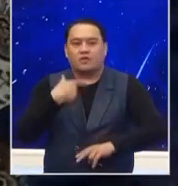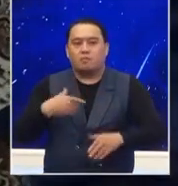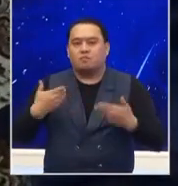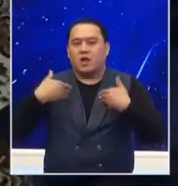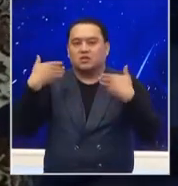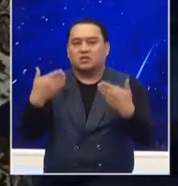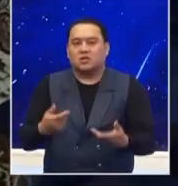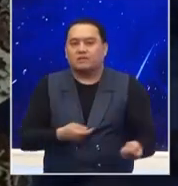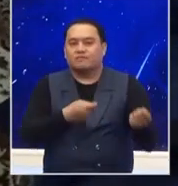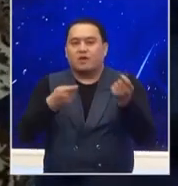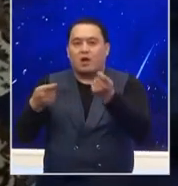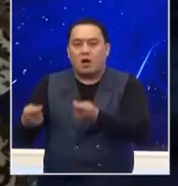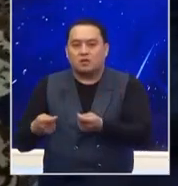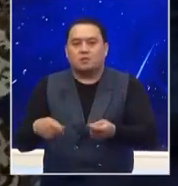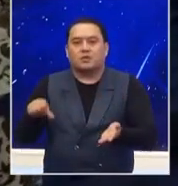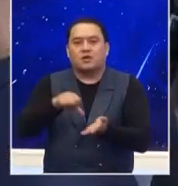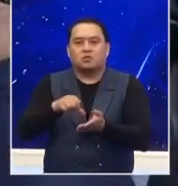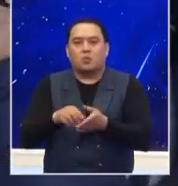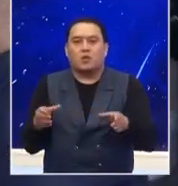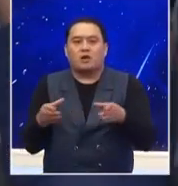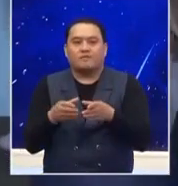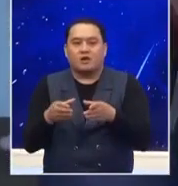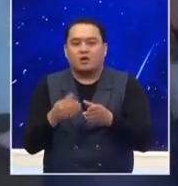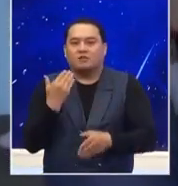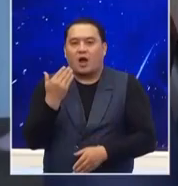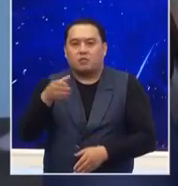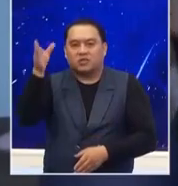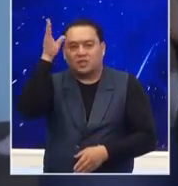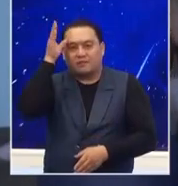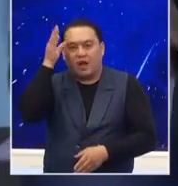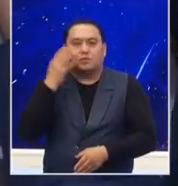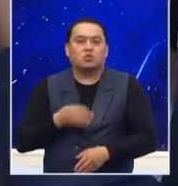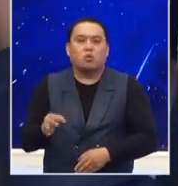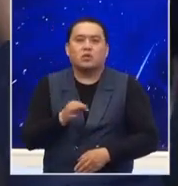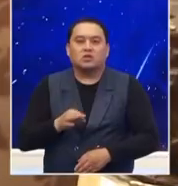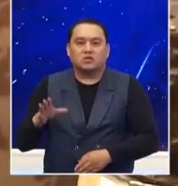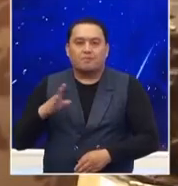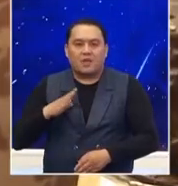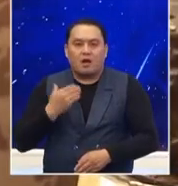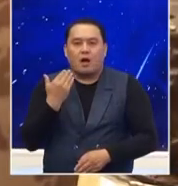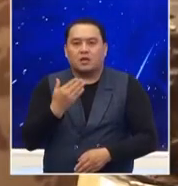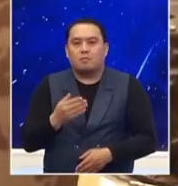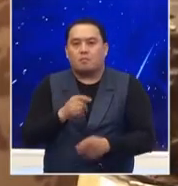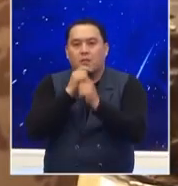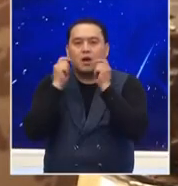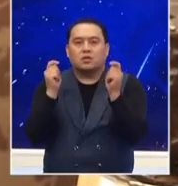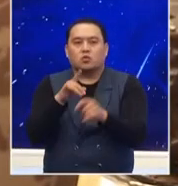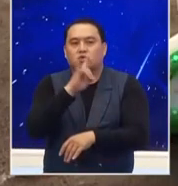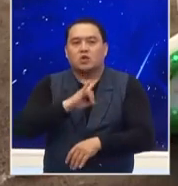поздравления принесли именинницы и представители профсоюза образования и науки Алматинской области. Они